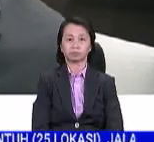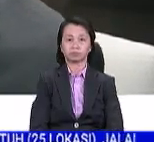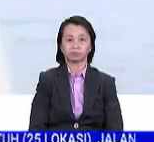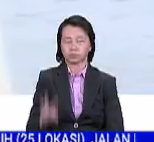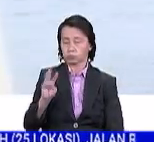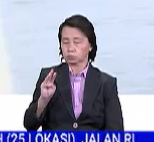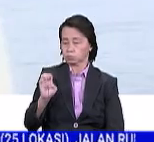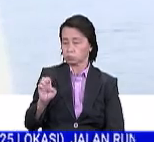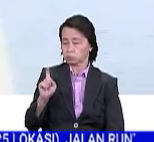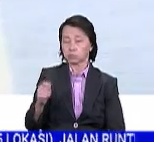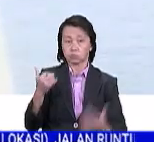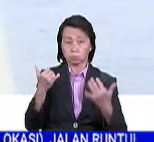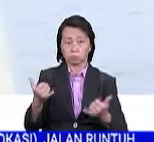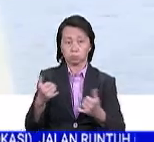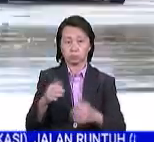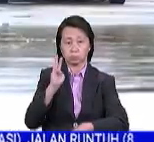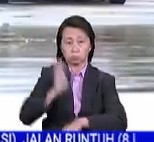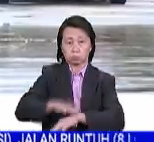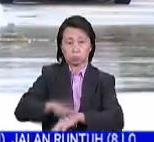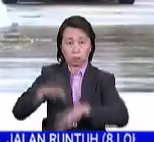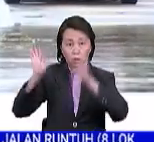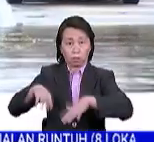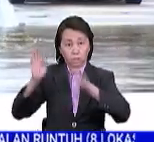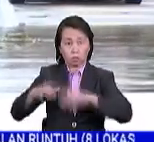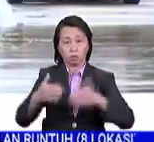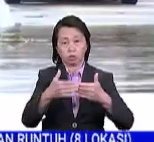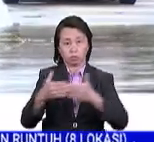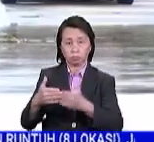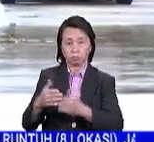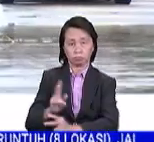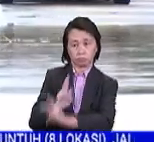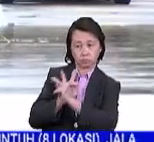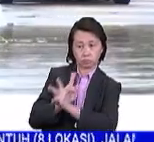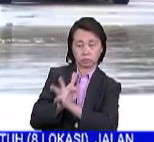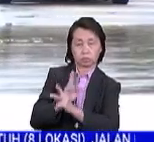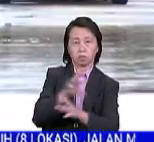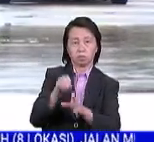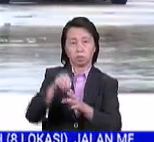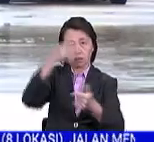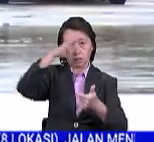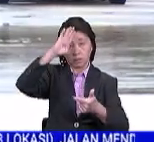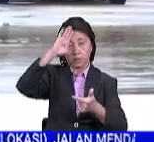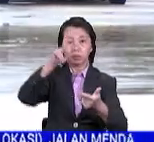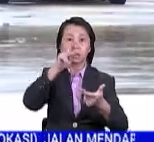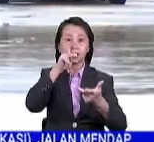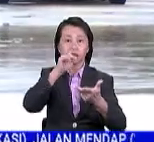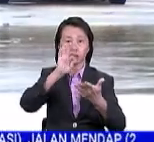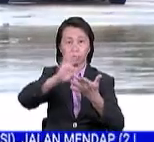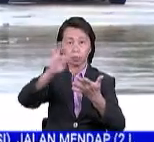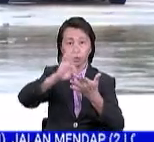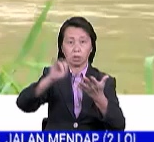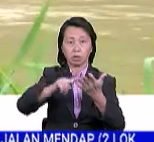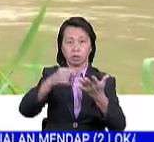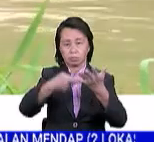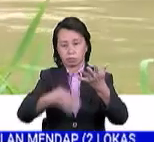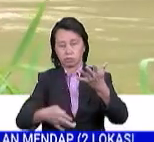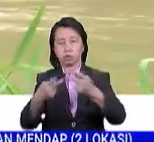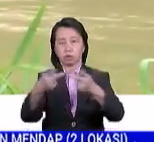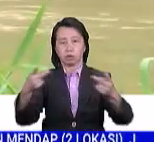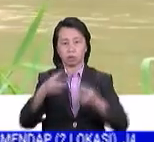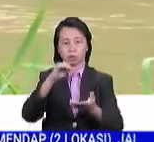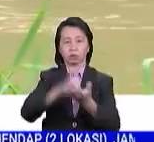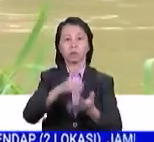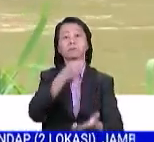Met Malaysia hari ini mengeluarkan amaran hujan berterusan peringkat waspada melibatkan Perlis, Kedah, Pulau Pinang dan beberapa kawasan